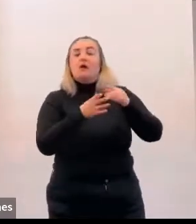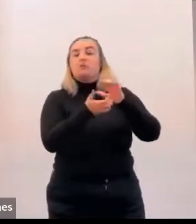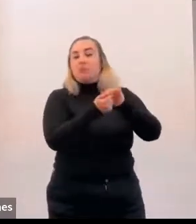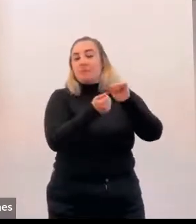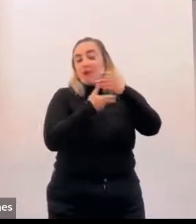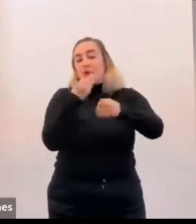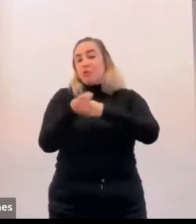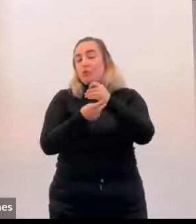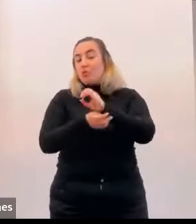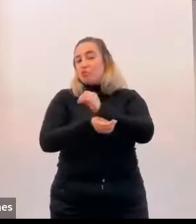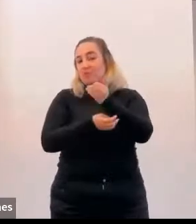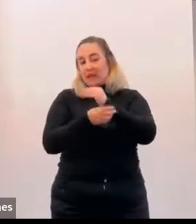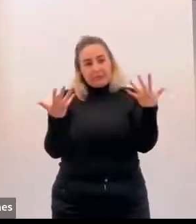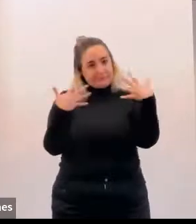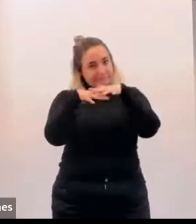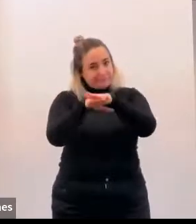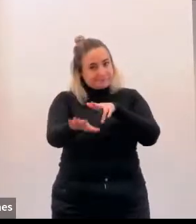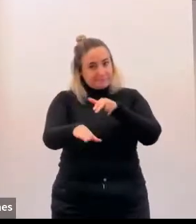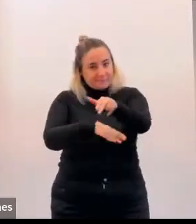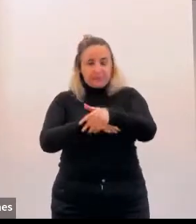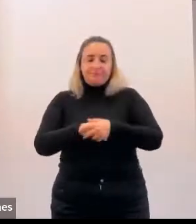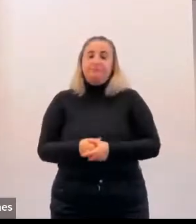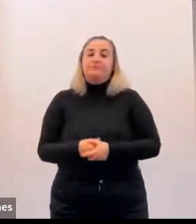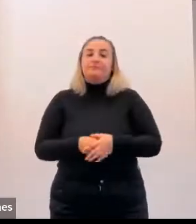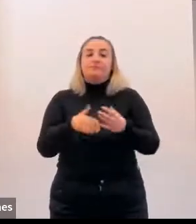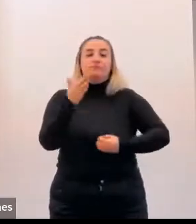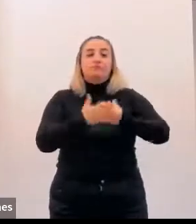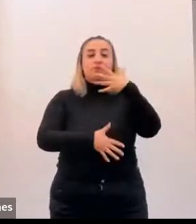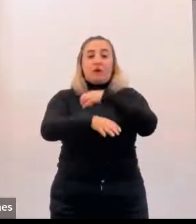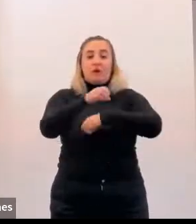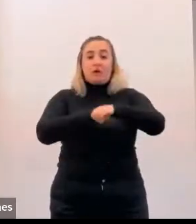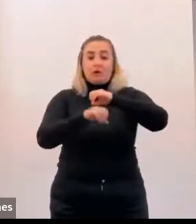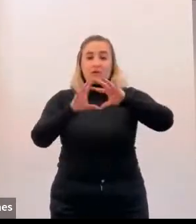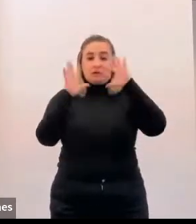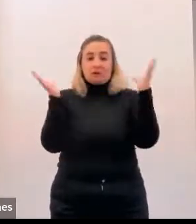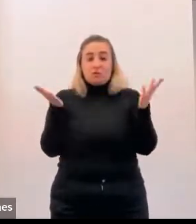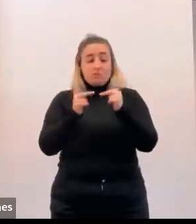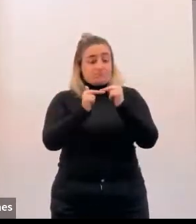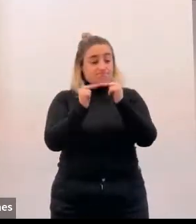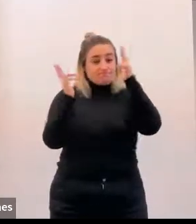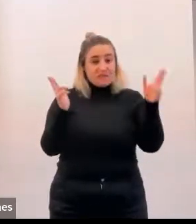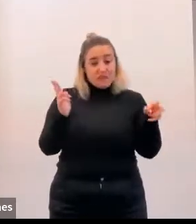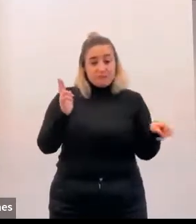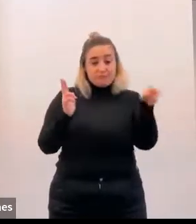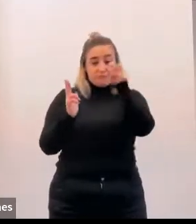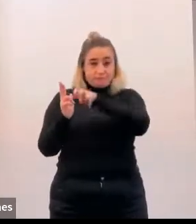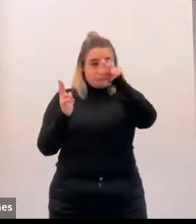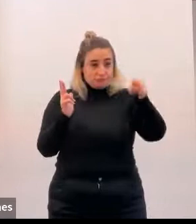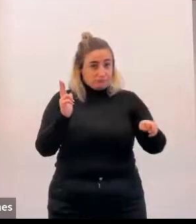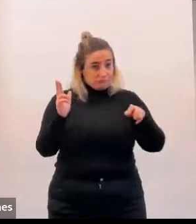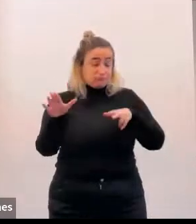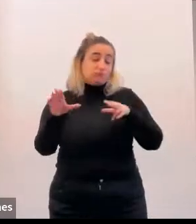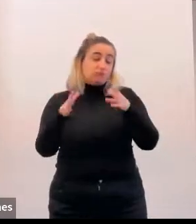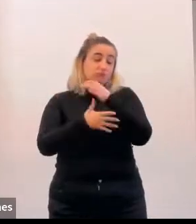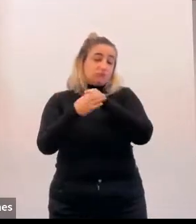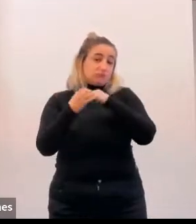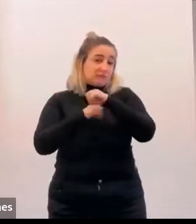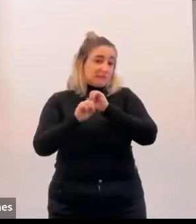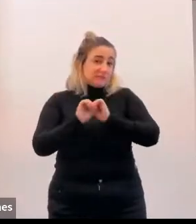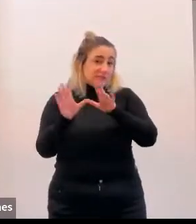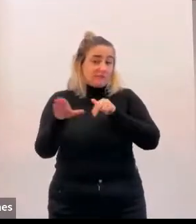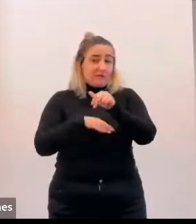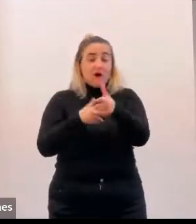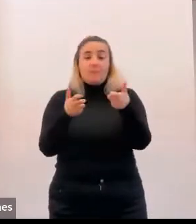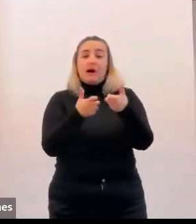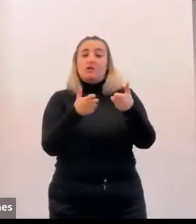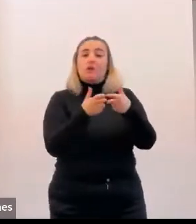Cette nouvelle organisation pourra favoriser également les passerelles entre les structures petite enfance et les écoles maternelles